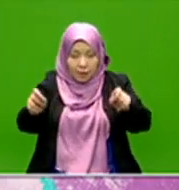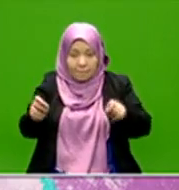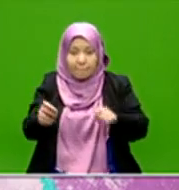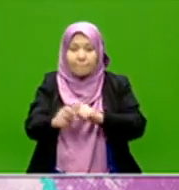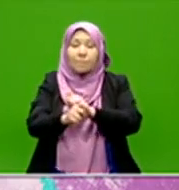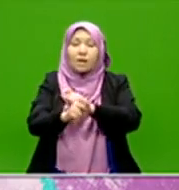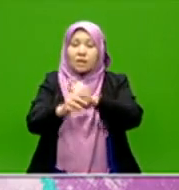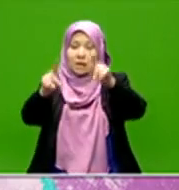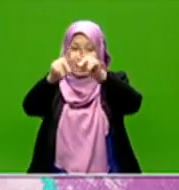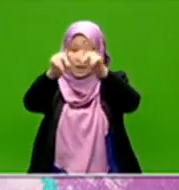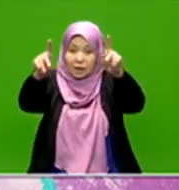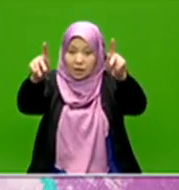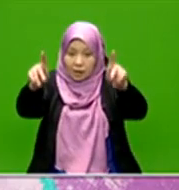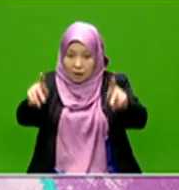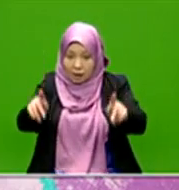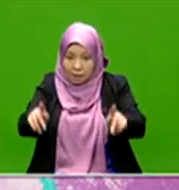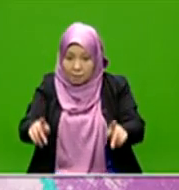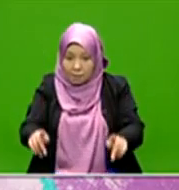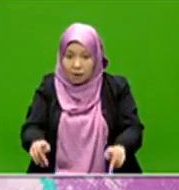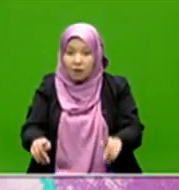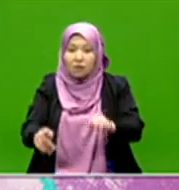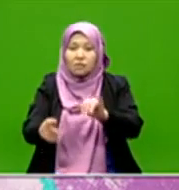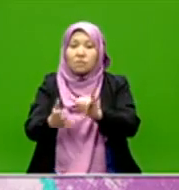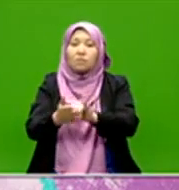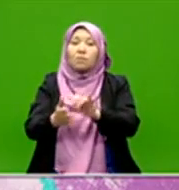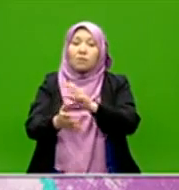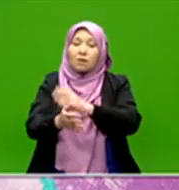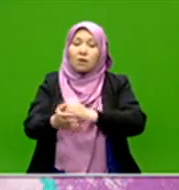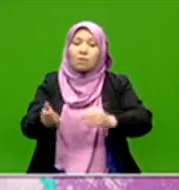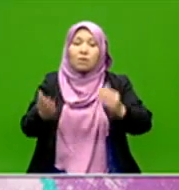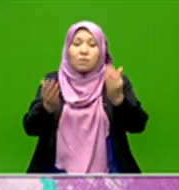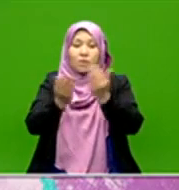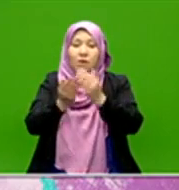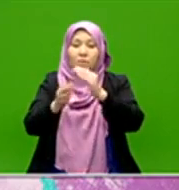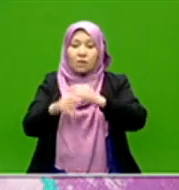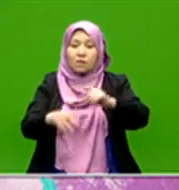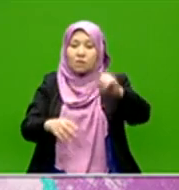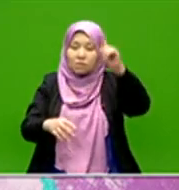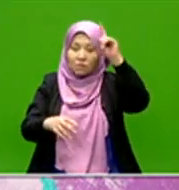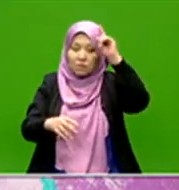إِنَّكَ أَنْتَ السَّمِيعُ